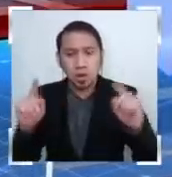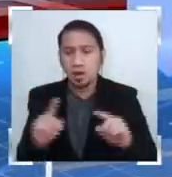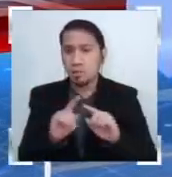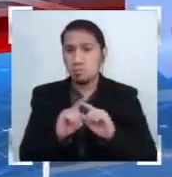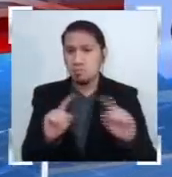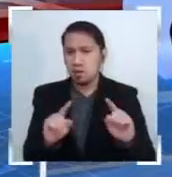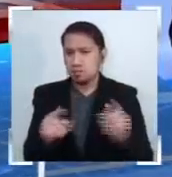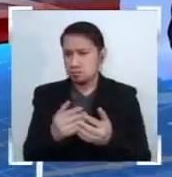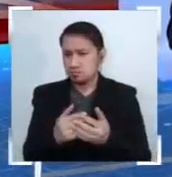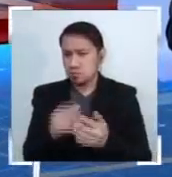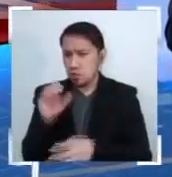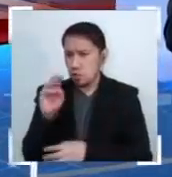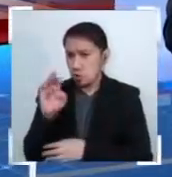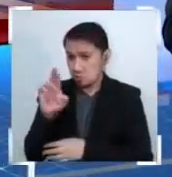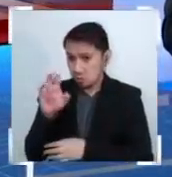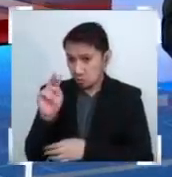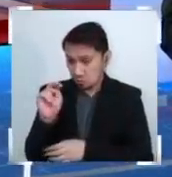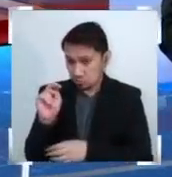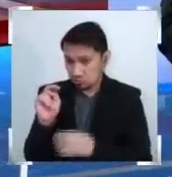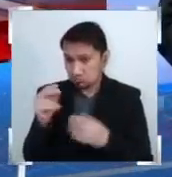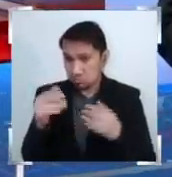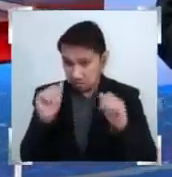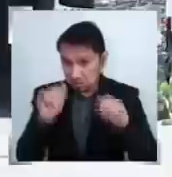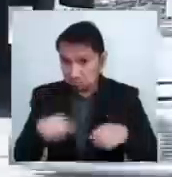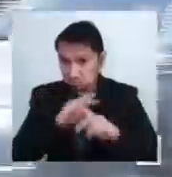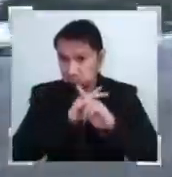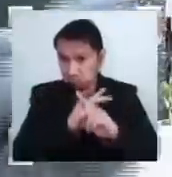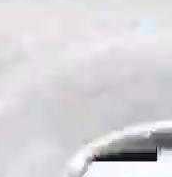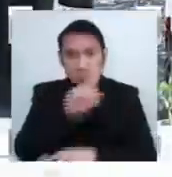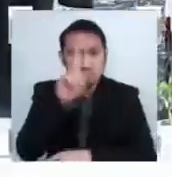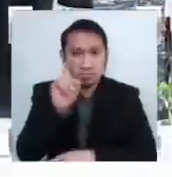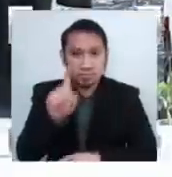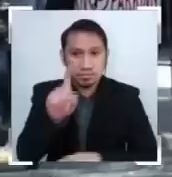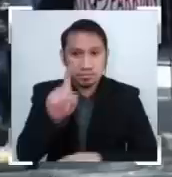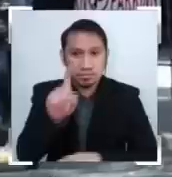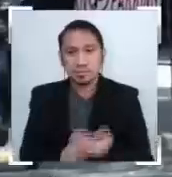banta ng Omicron variant? Saksi si Ivan Mayrina.